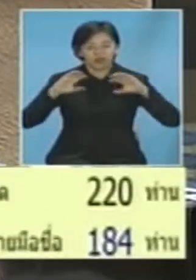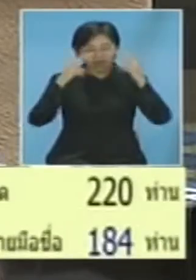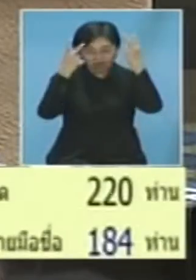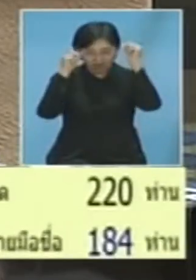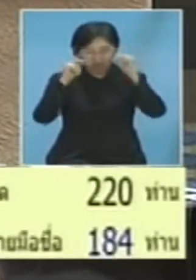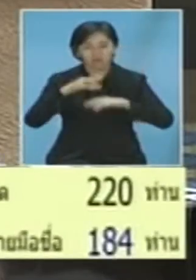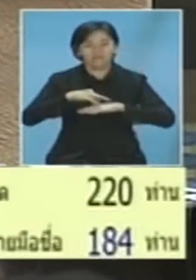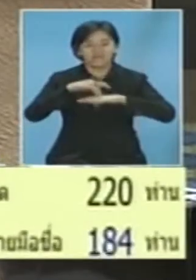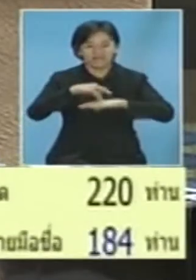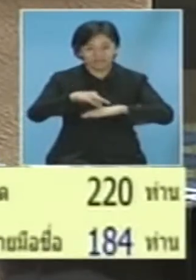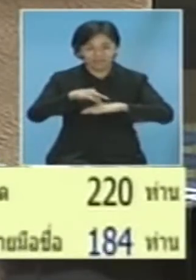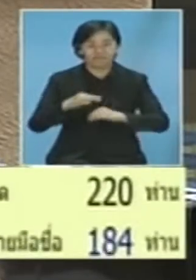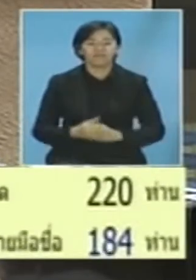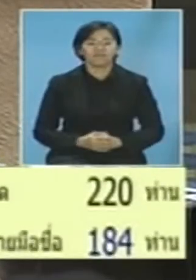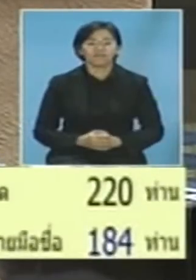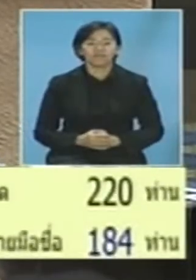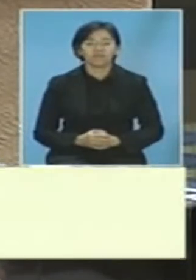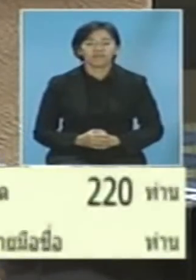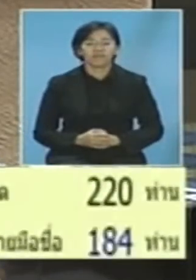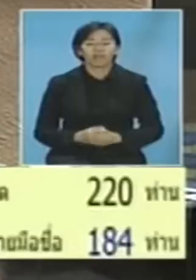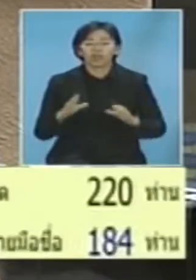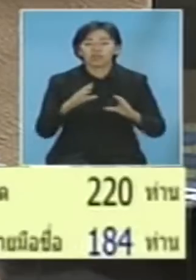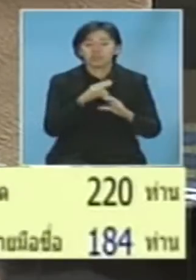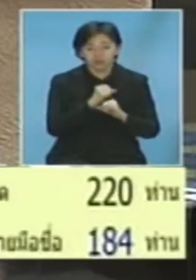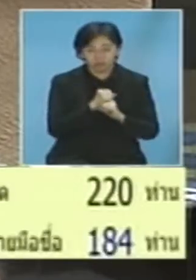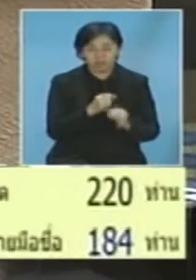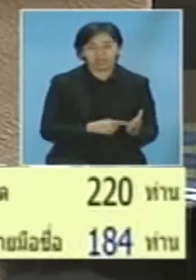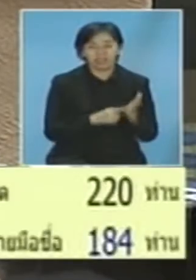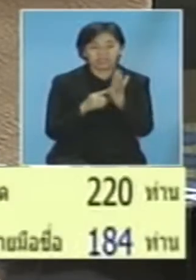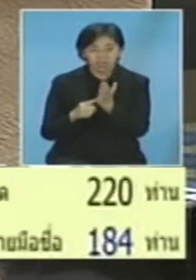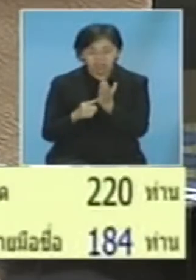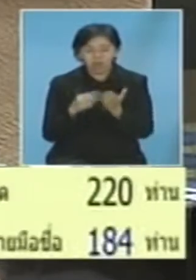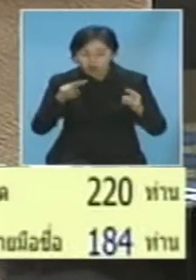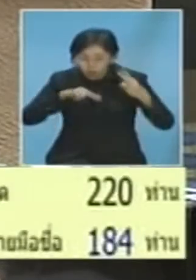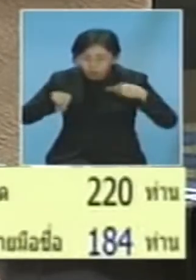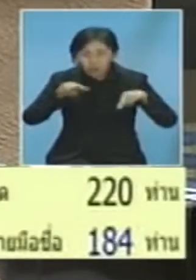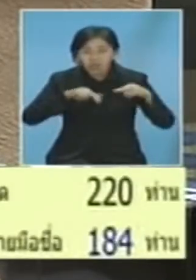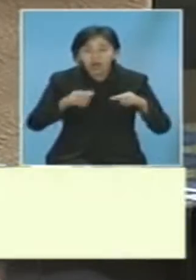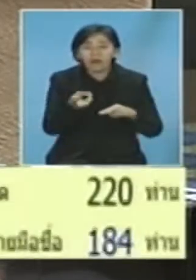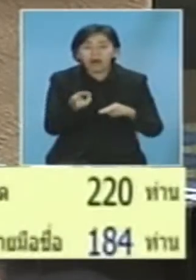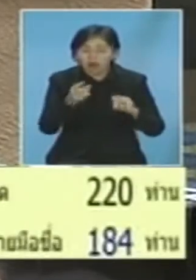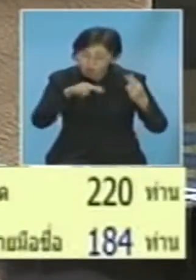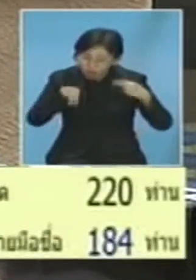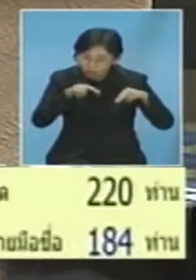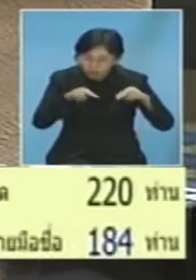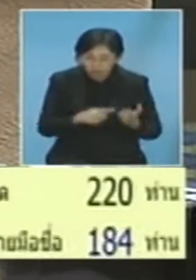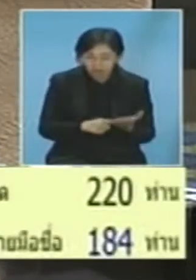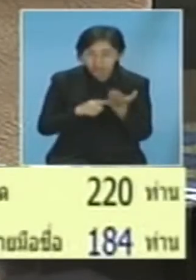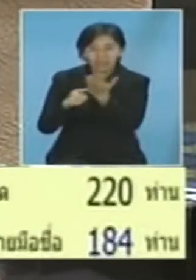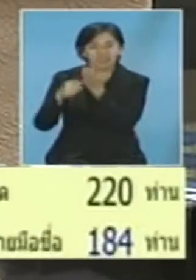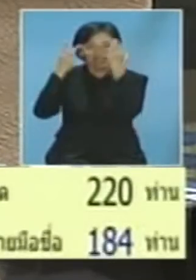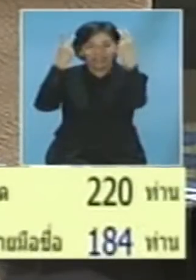ตรีนะครับแล้วก็นำเสนอผลของการตรวจสอบให้กับนายกรัฐมน